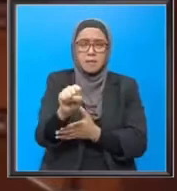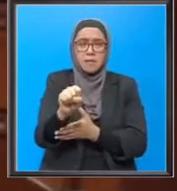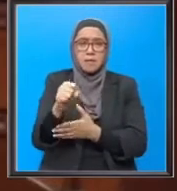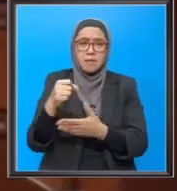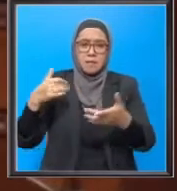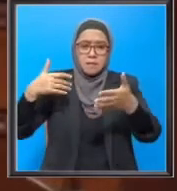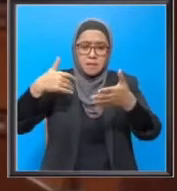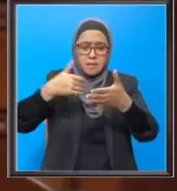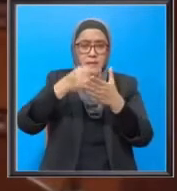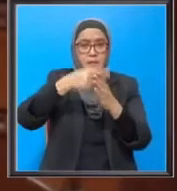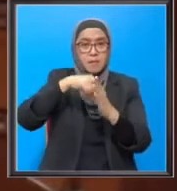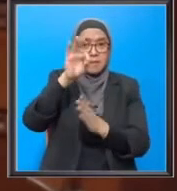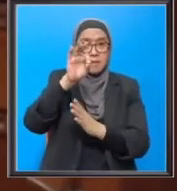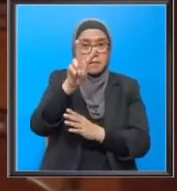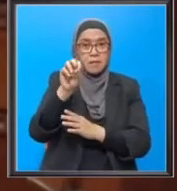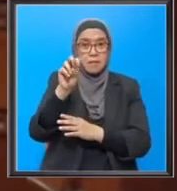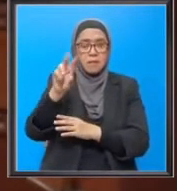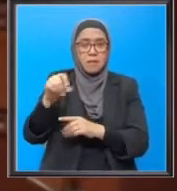2020